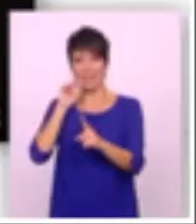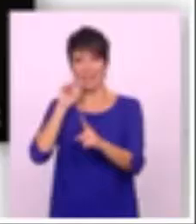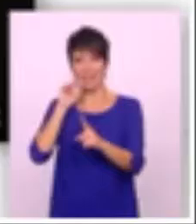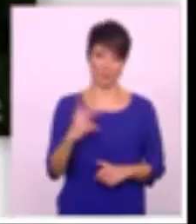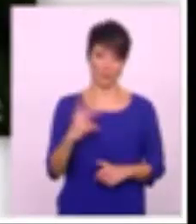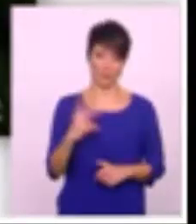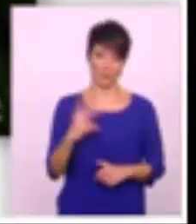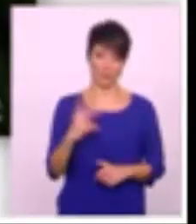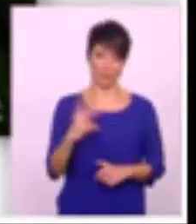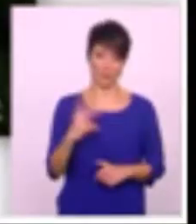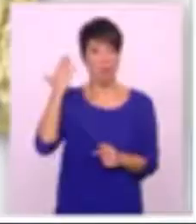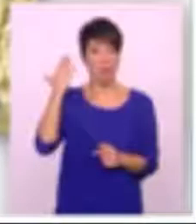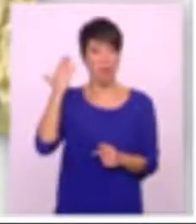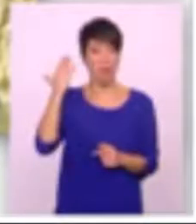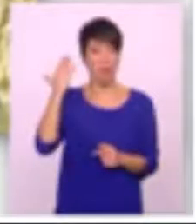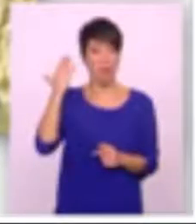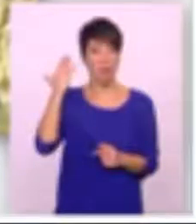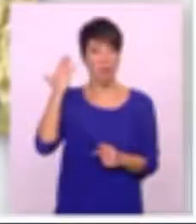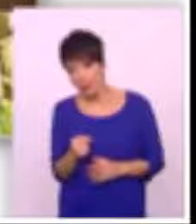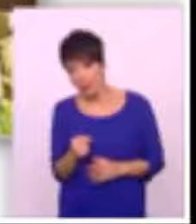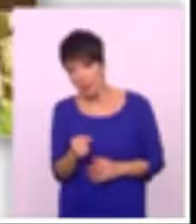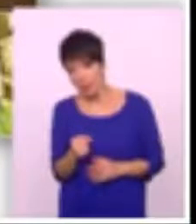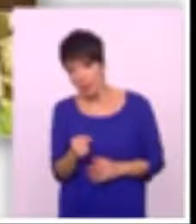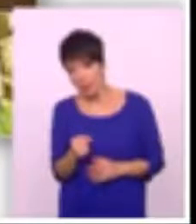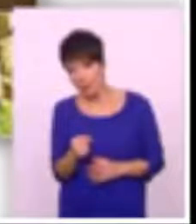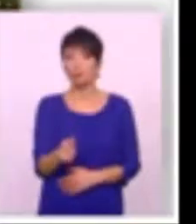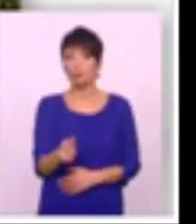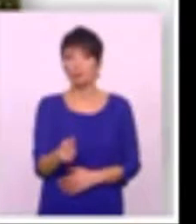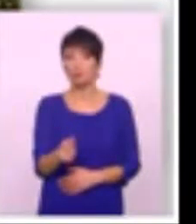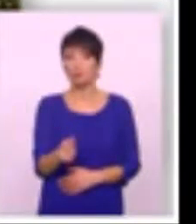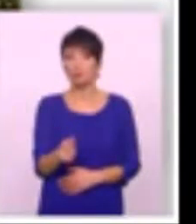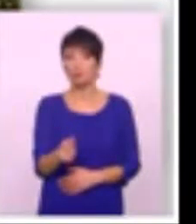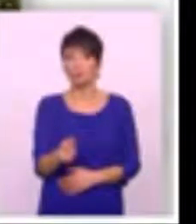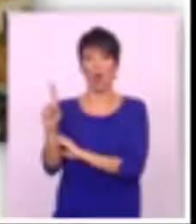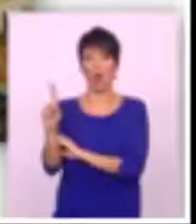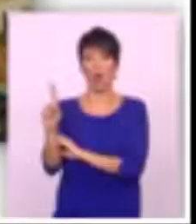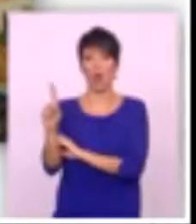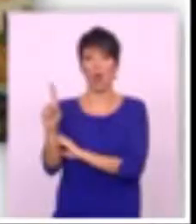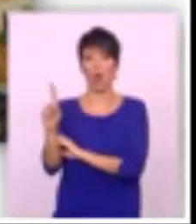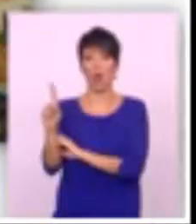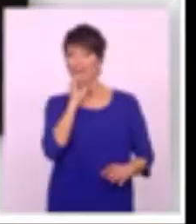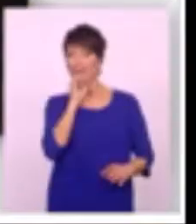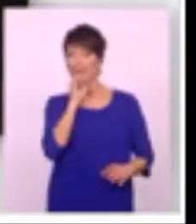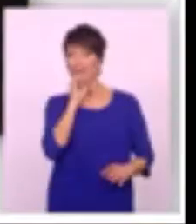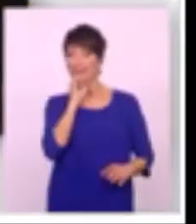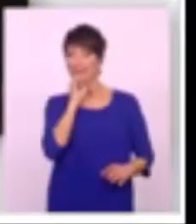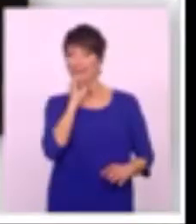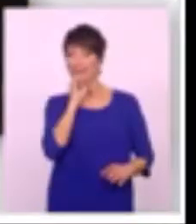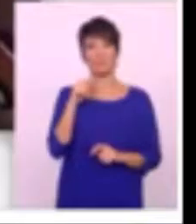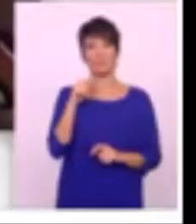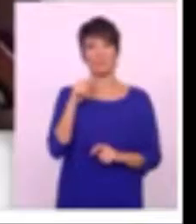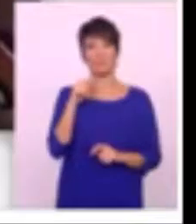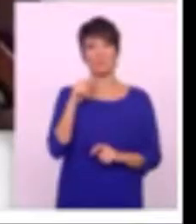από τα μεγάλα παιδιά που ζουν στο γυροκομείο, που αναπολούν, συγκινούνται και δίνουν μαθήματα ζωής.